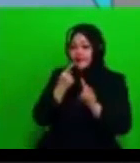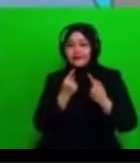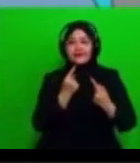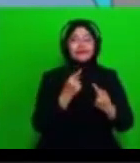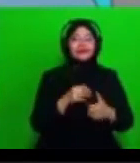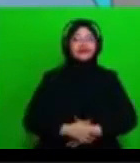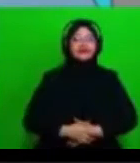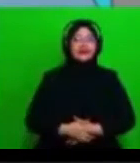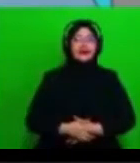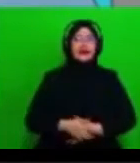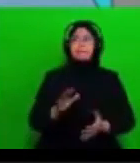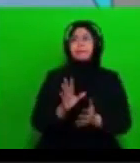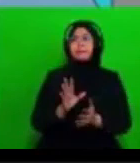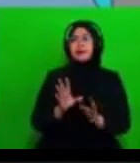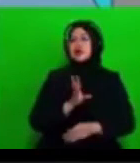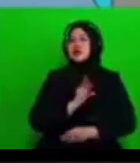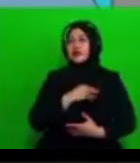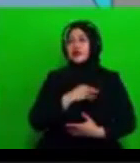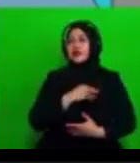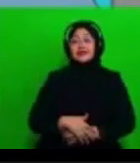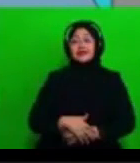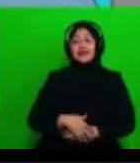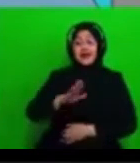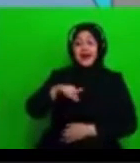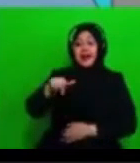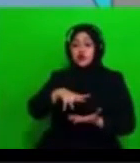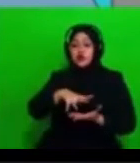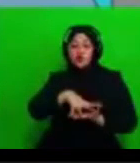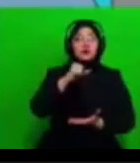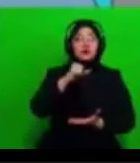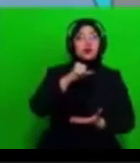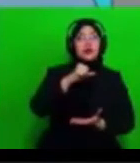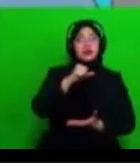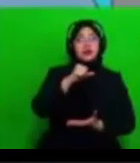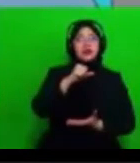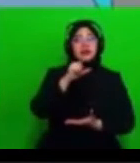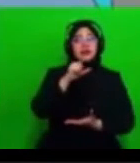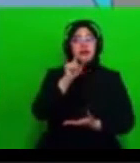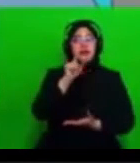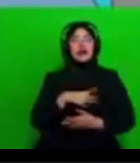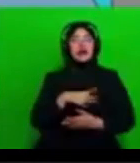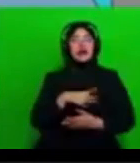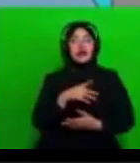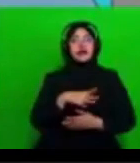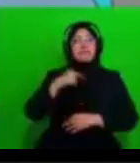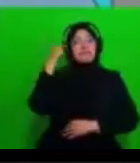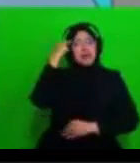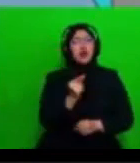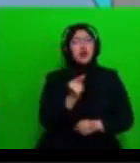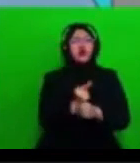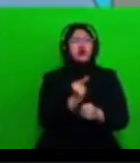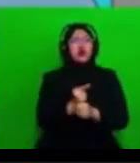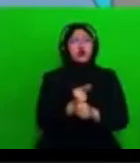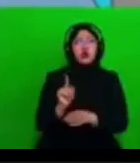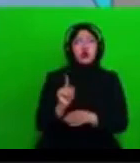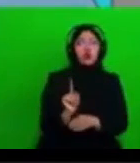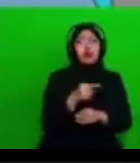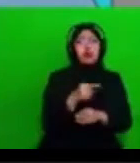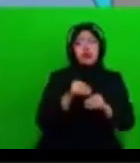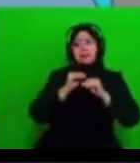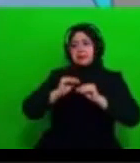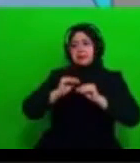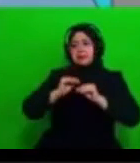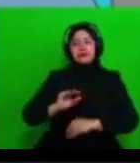artinya menempatkan anak sebagai subjek pembelajar, bukan sebagai objek di mana orang tua menjejali mereka dengan berbagai pengetahuan yang